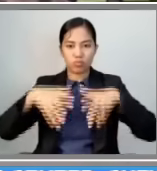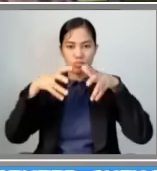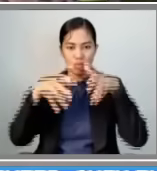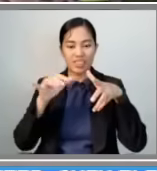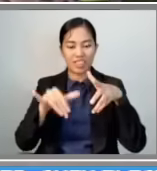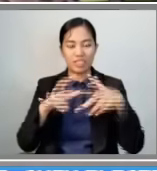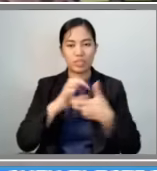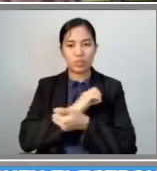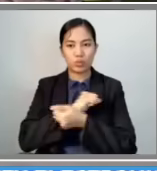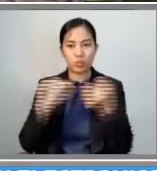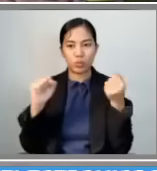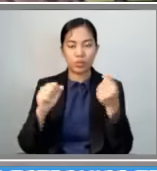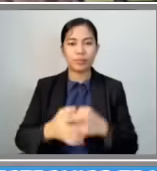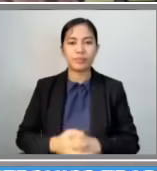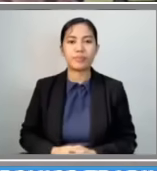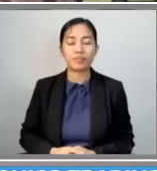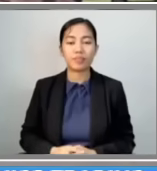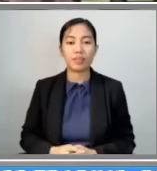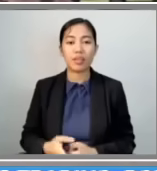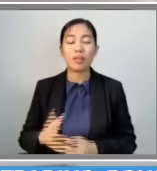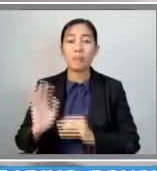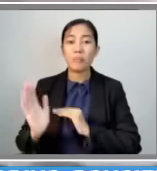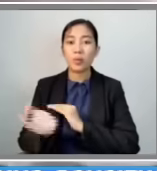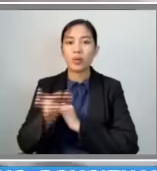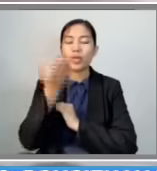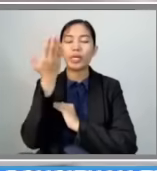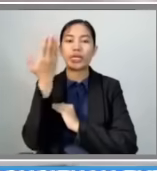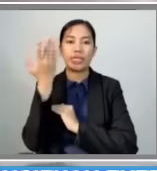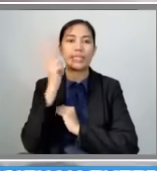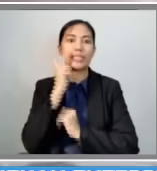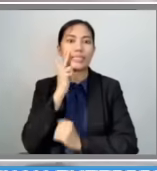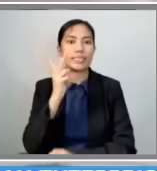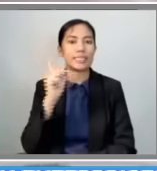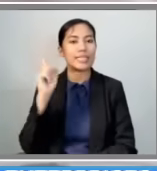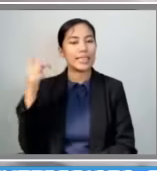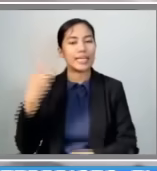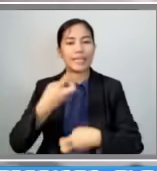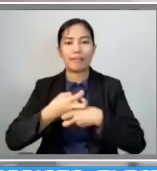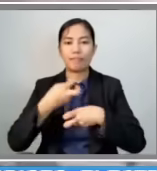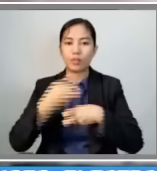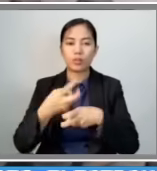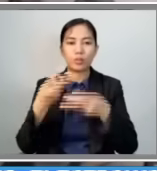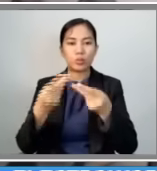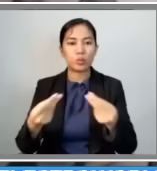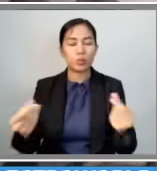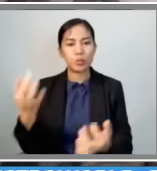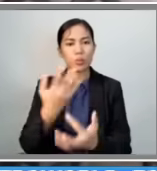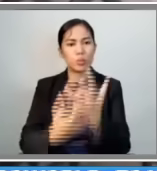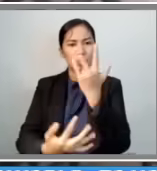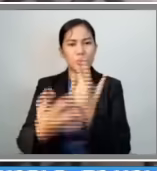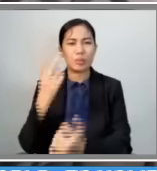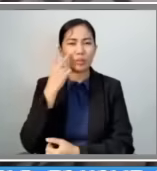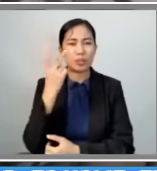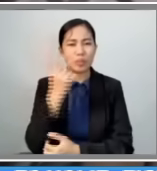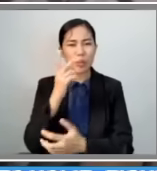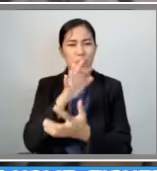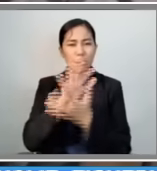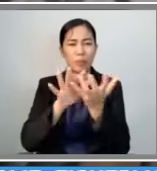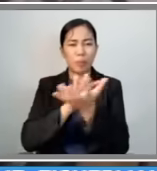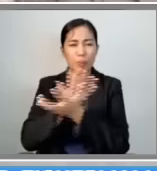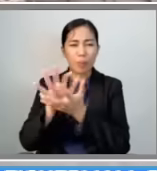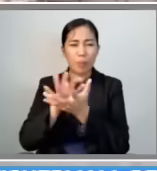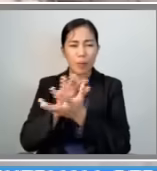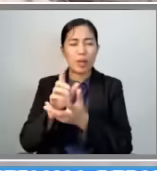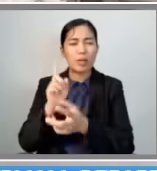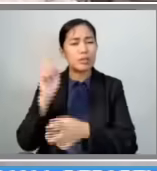Pagputok ng liwanag, pahirapan pa rin ang pag-apula sa apo. Mga paldin ang itim na usok na nanggagaling sa unang warehouse. Kita ang laki ng